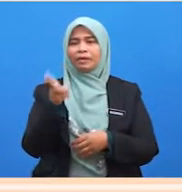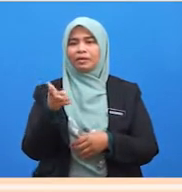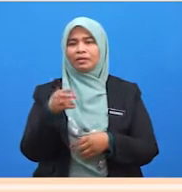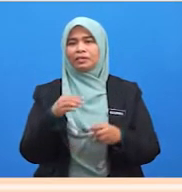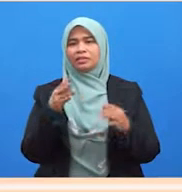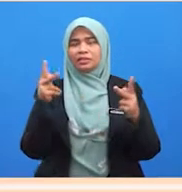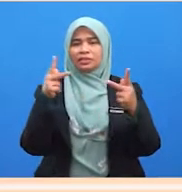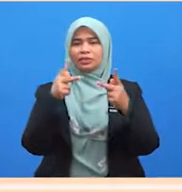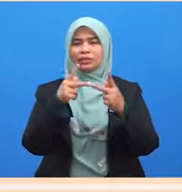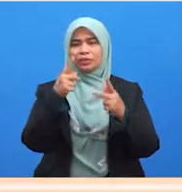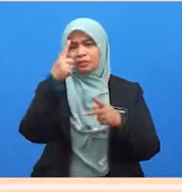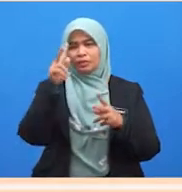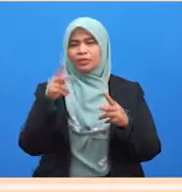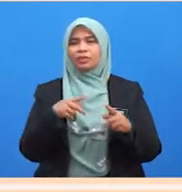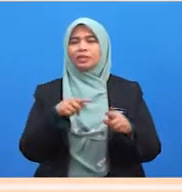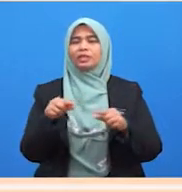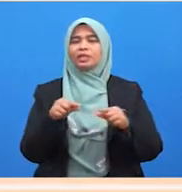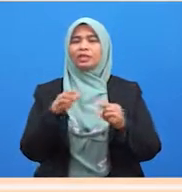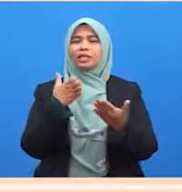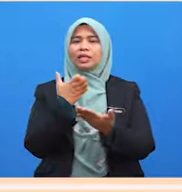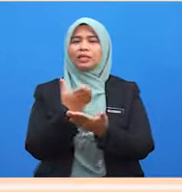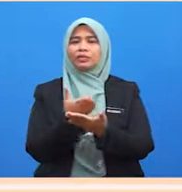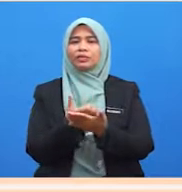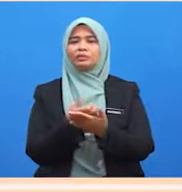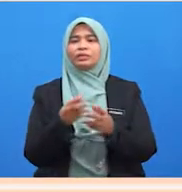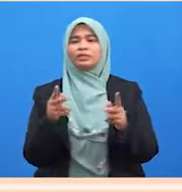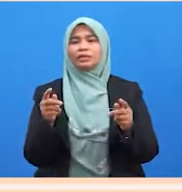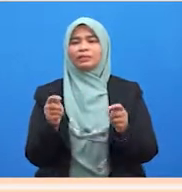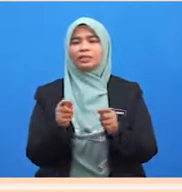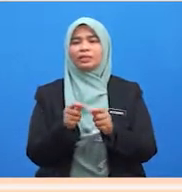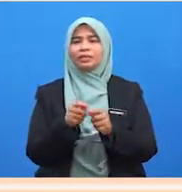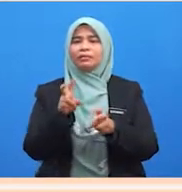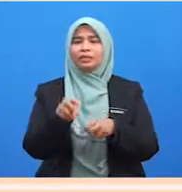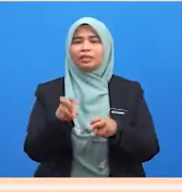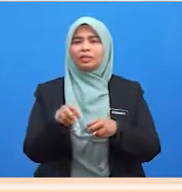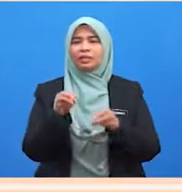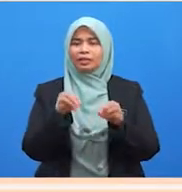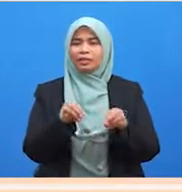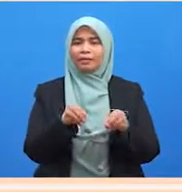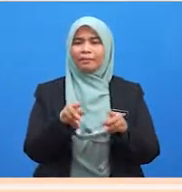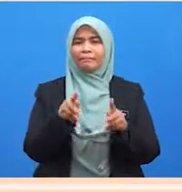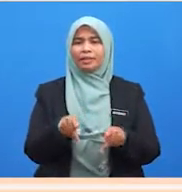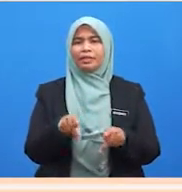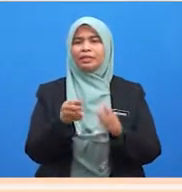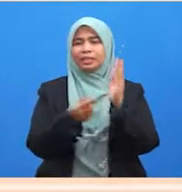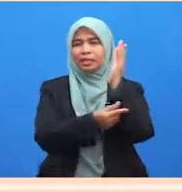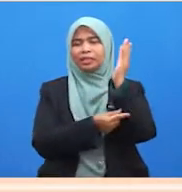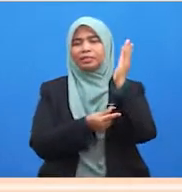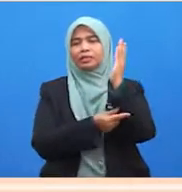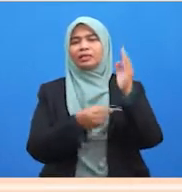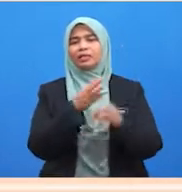dijalankan kegiatan ekonomi seperti pertanian, penanaman padi, getah dan kelapa